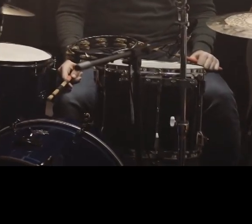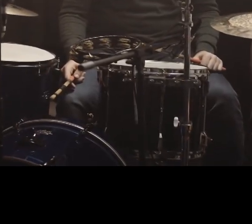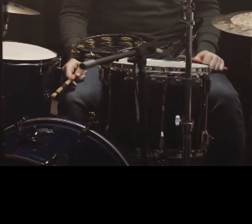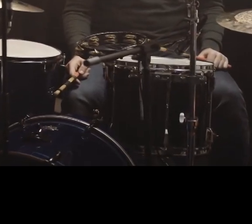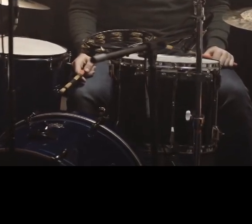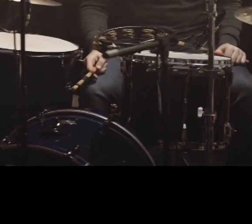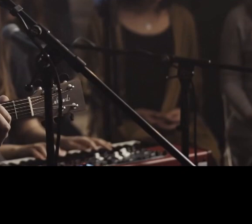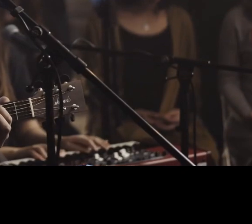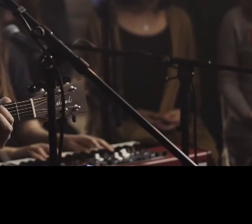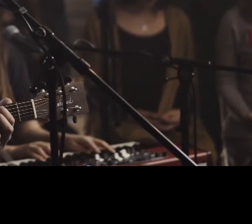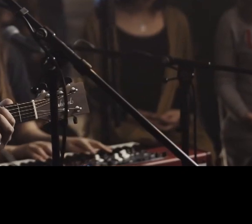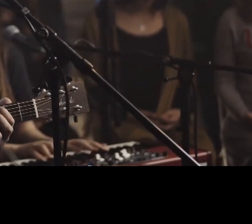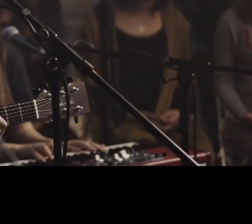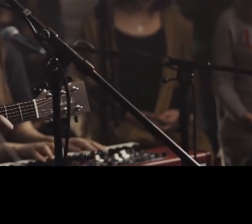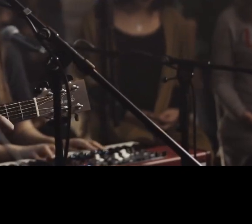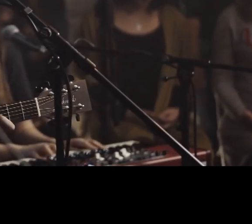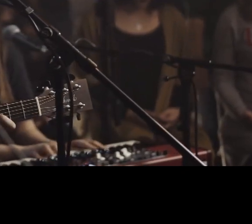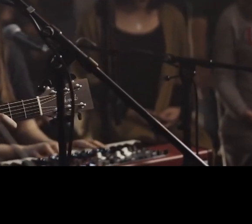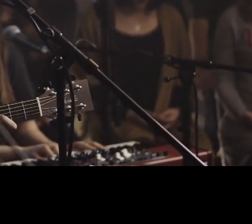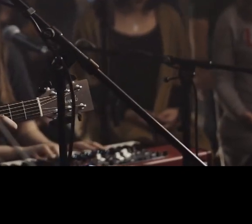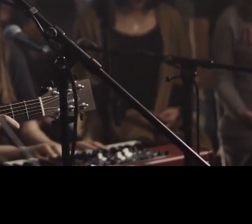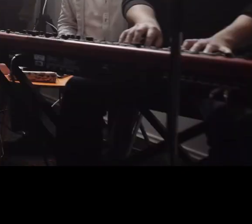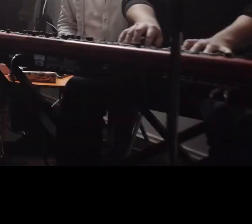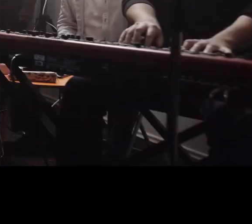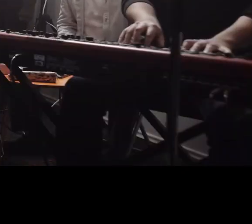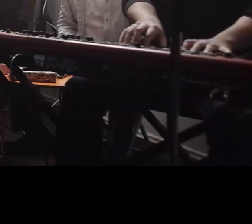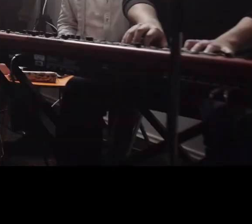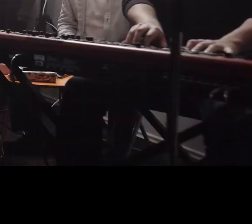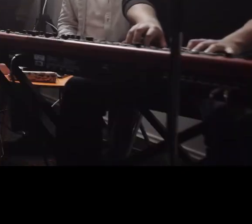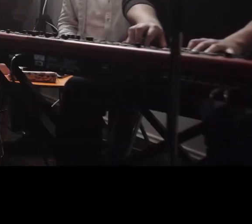gledao bi samo moju ljubav,